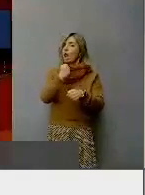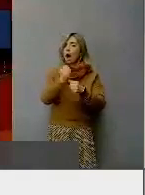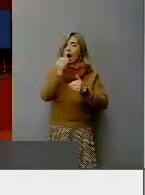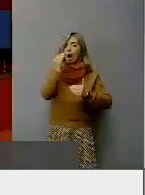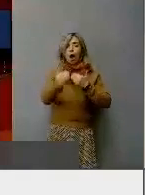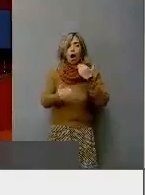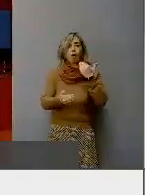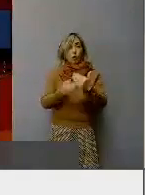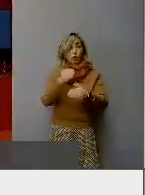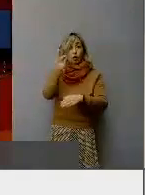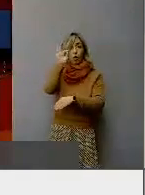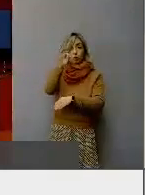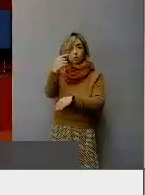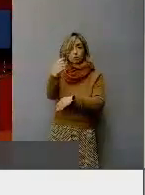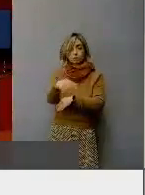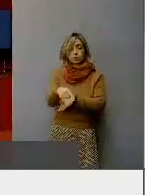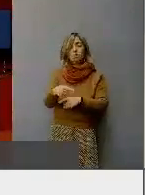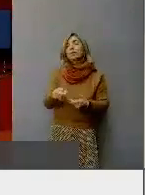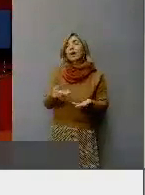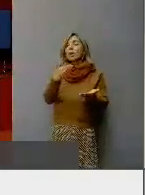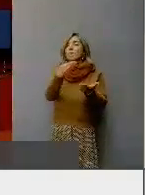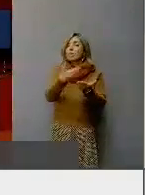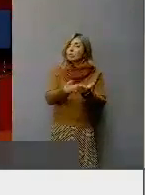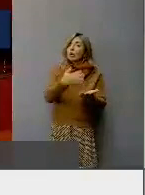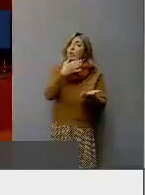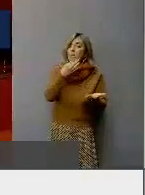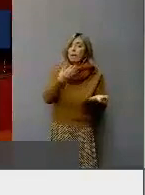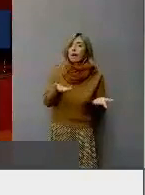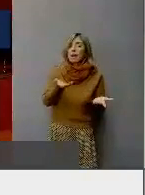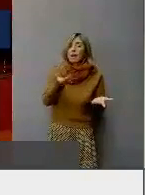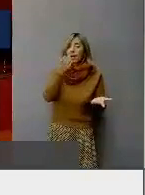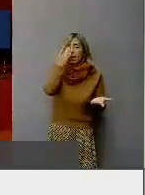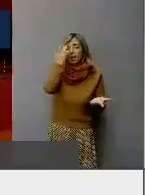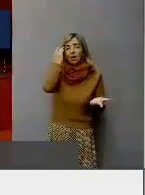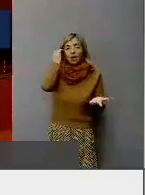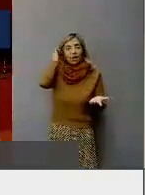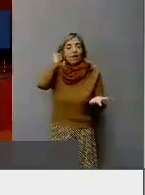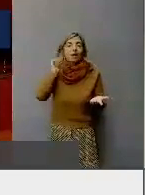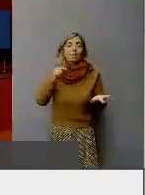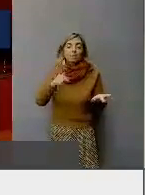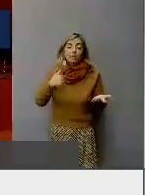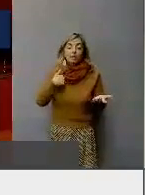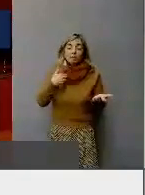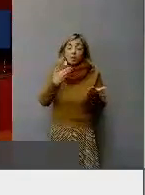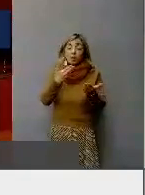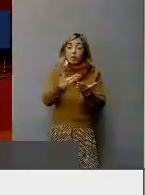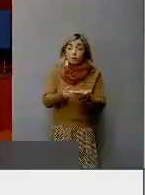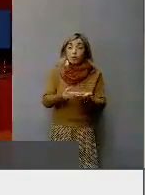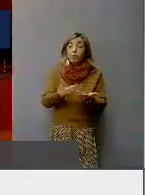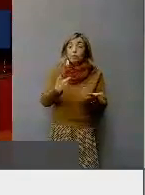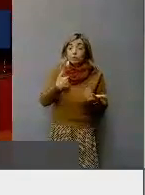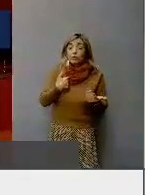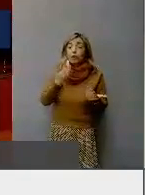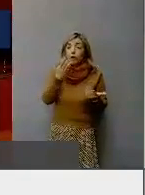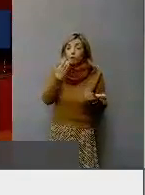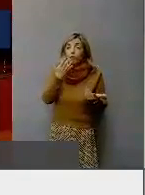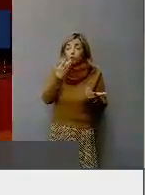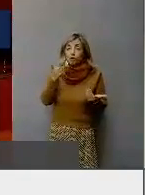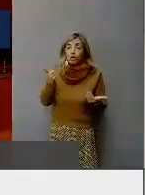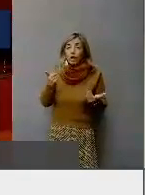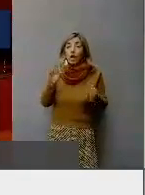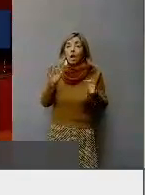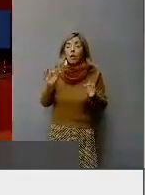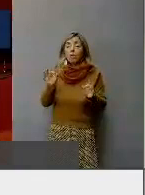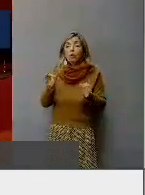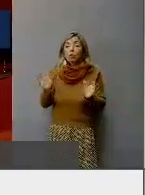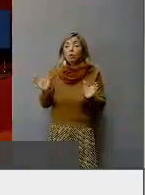perché dico che sono bene perché sono le emozioni che ci aspettiamo è che voi avete vorrei da una minoranza illuminata